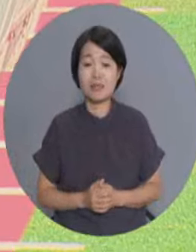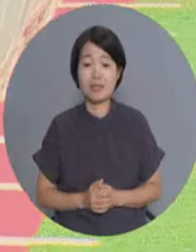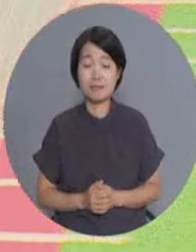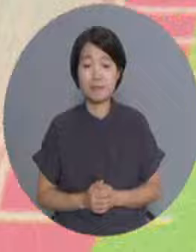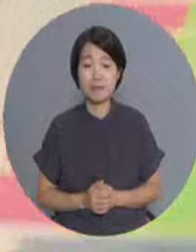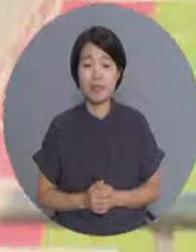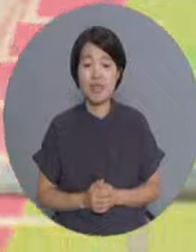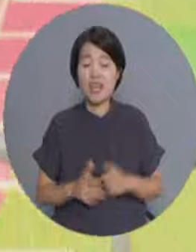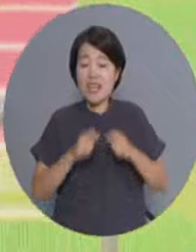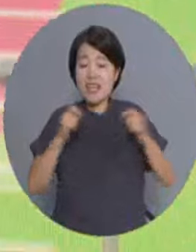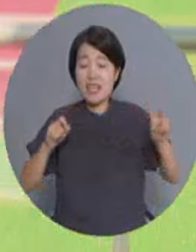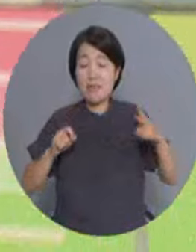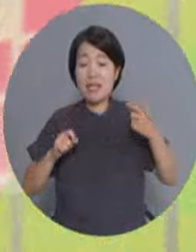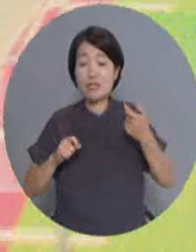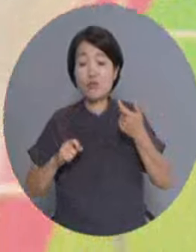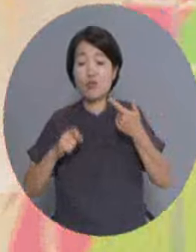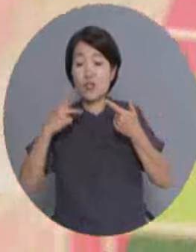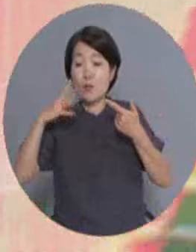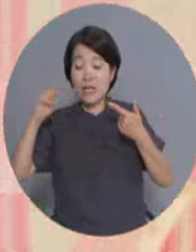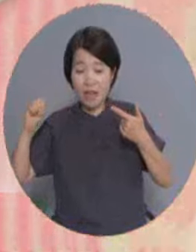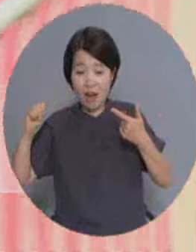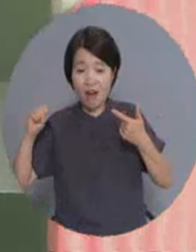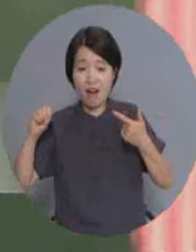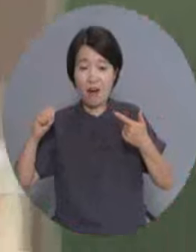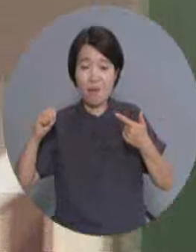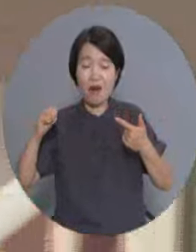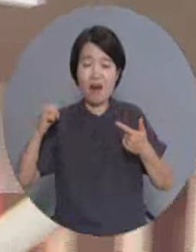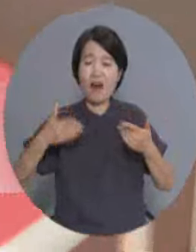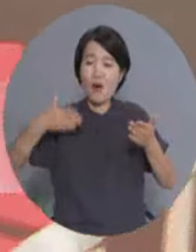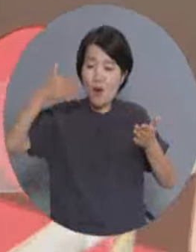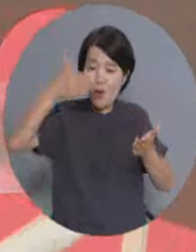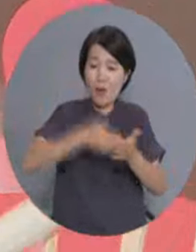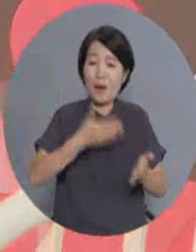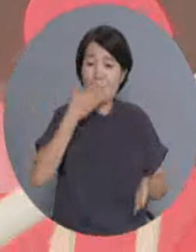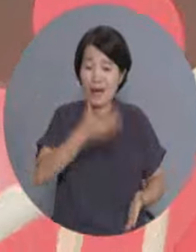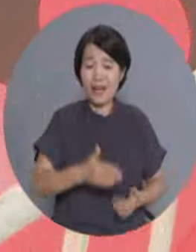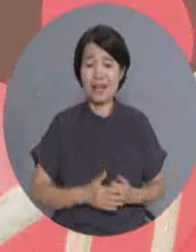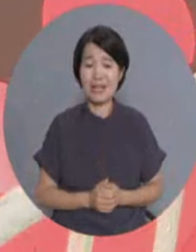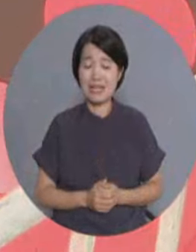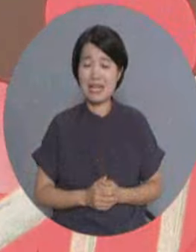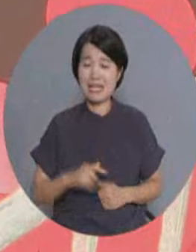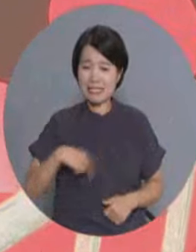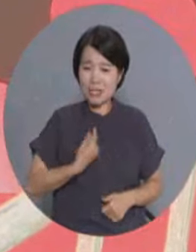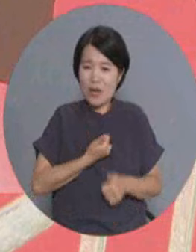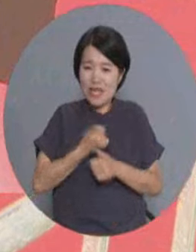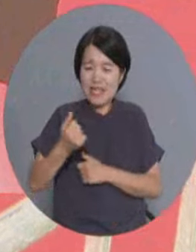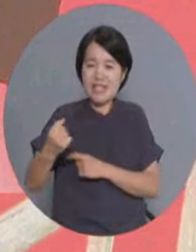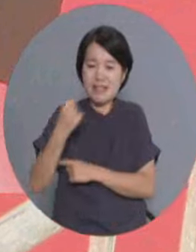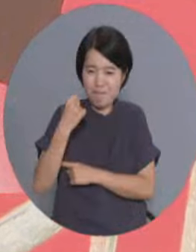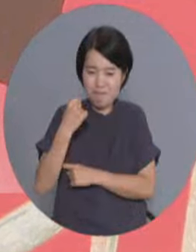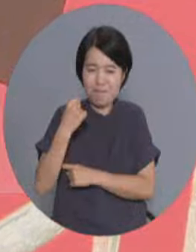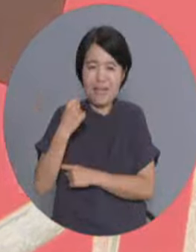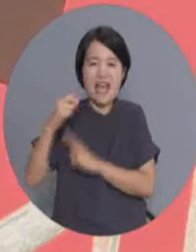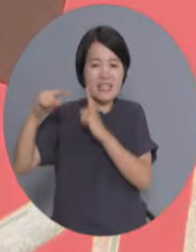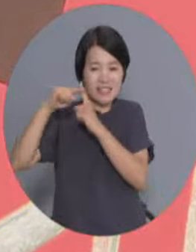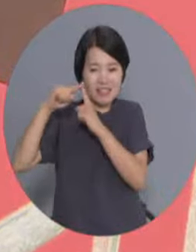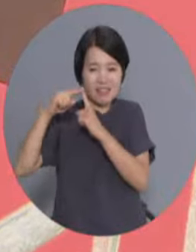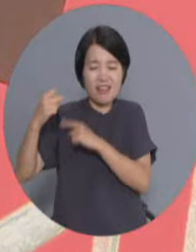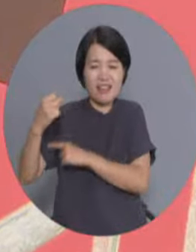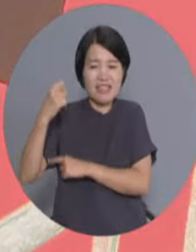장장 226km를 내달려야 비로소 철인이 되는 대회. 나를 이기는 힘을 믿어야 완주할 수